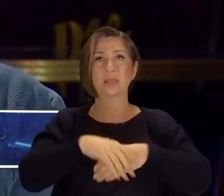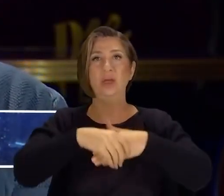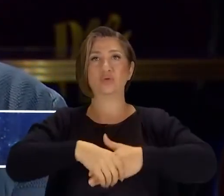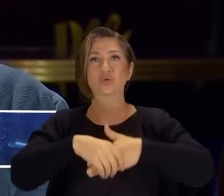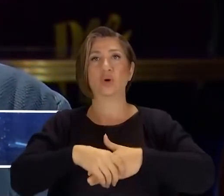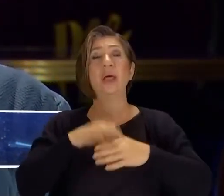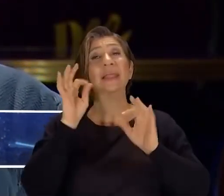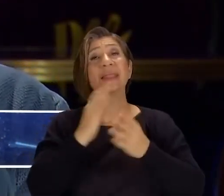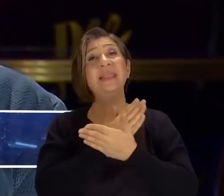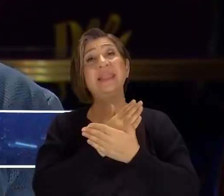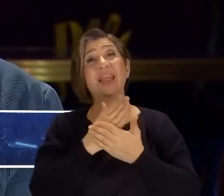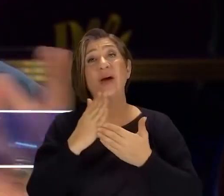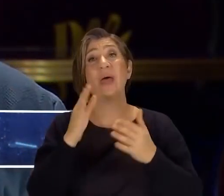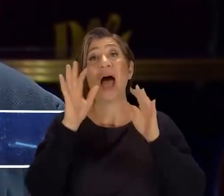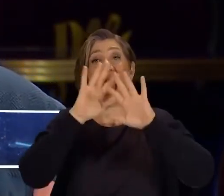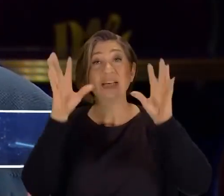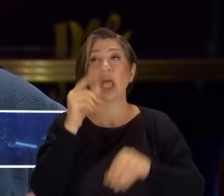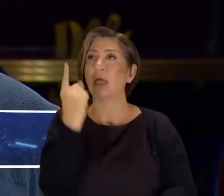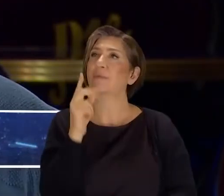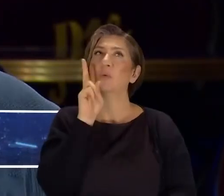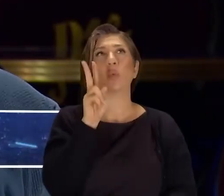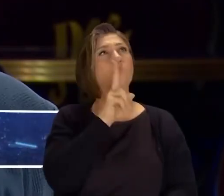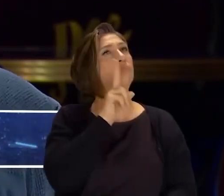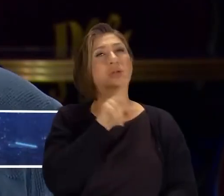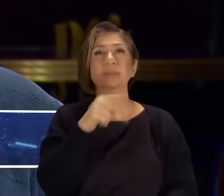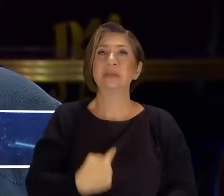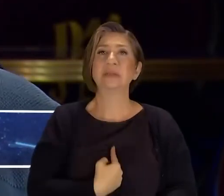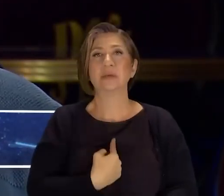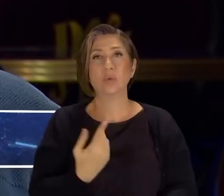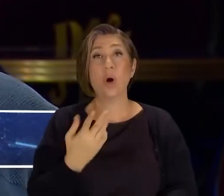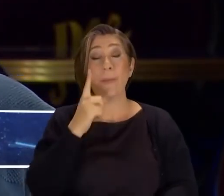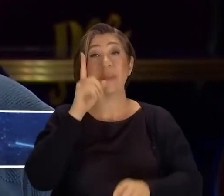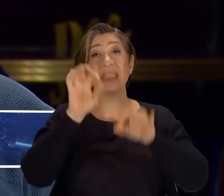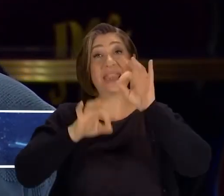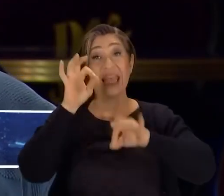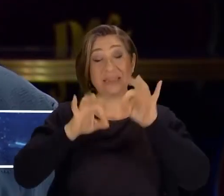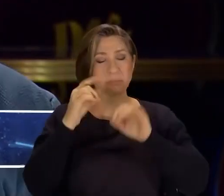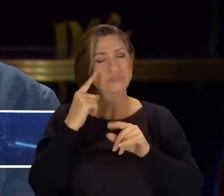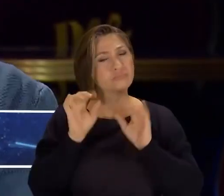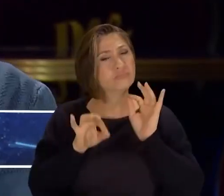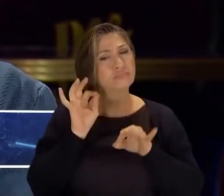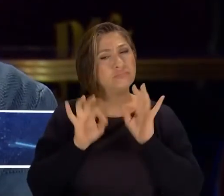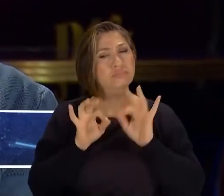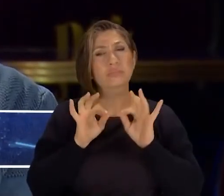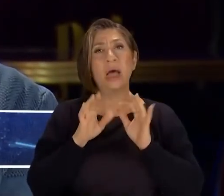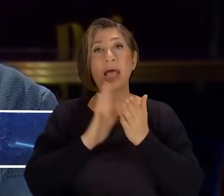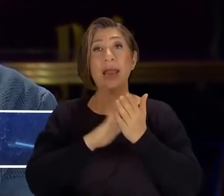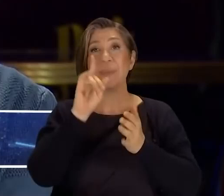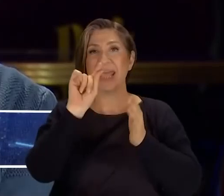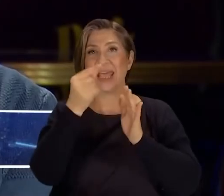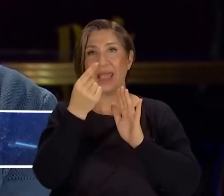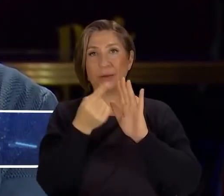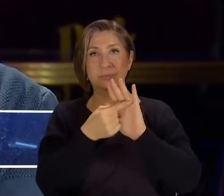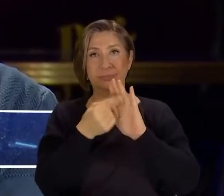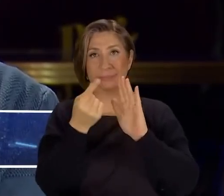daha tanışıyorlar bize sürekli böyle bir her şeyi ilk defa görüyormuş hissi var ama orada bir test yapıyor doktorun biri eline bir yine